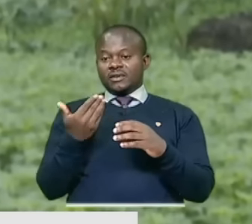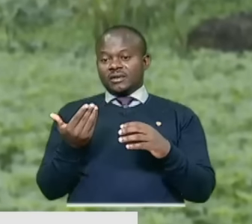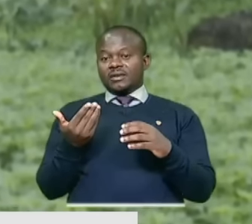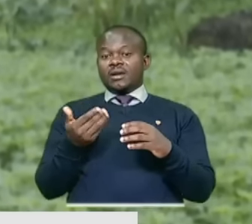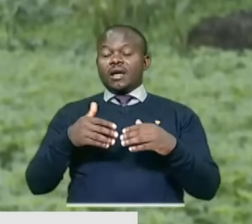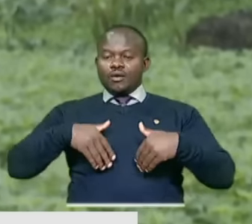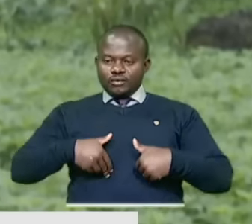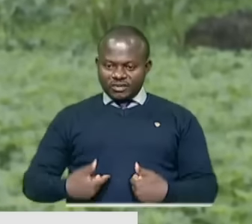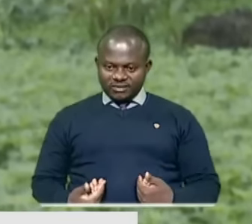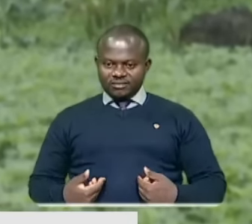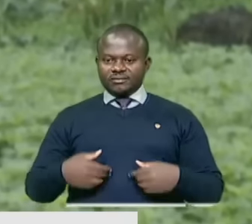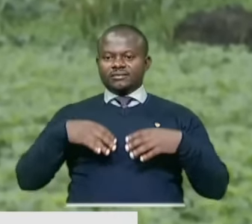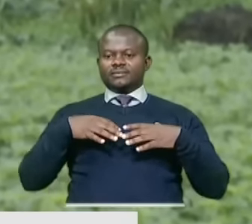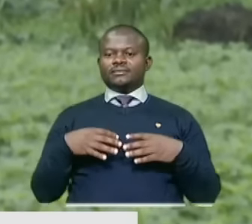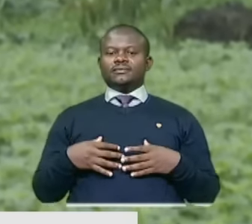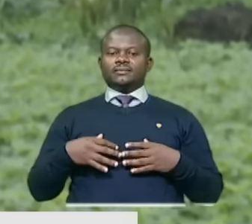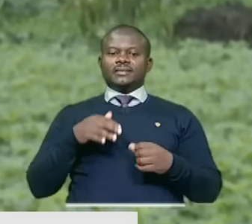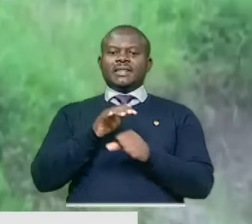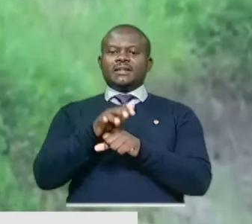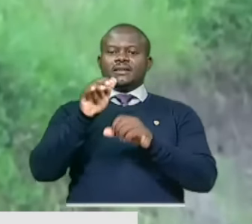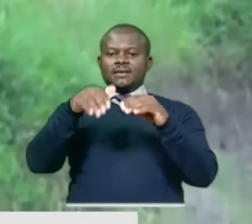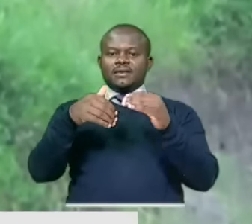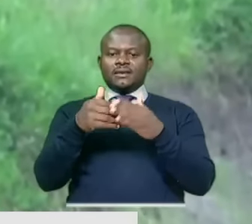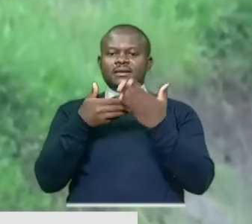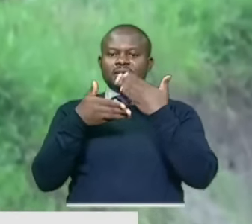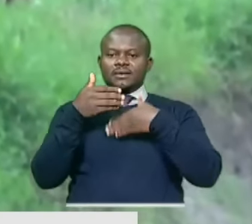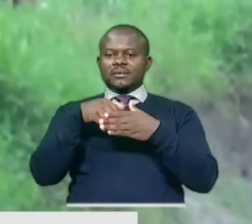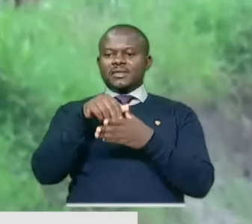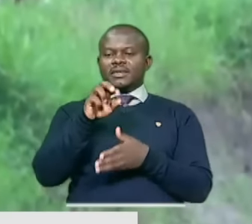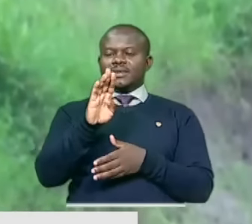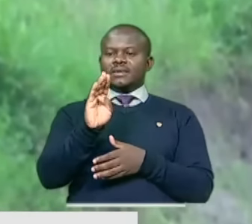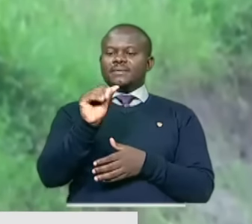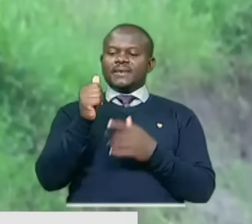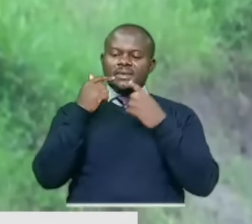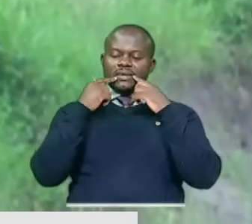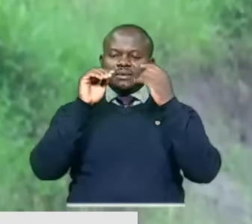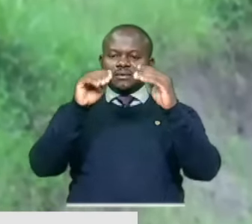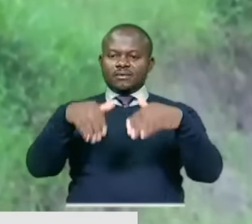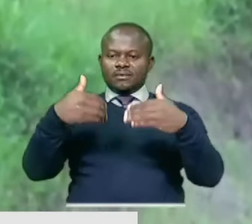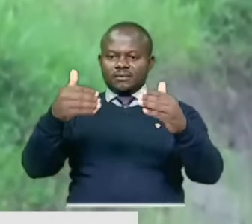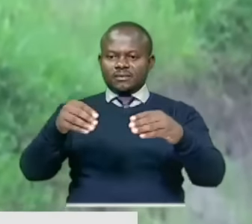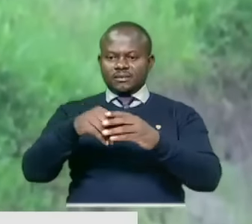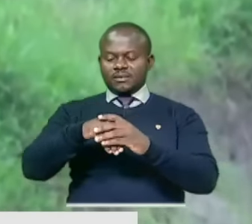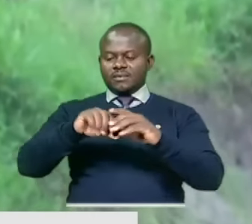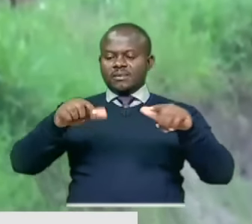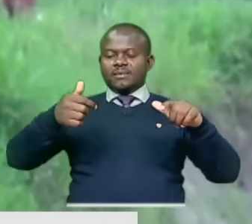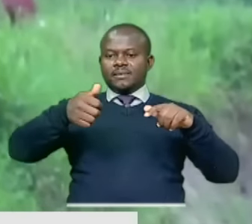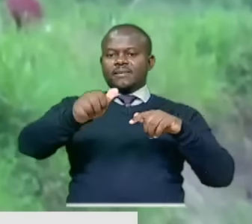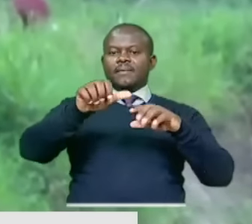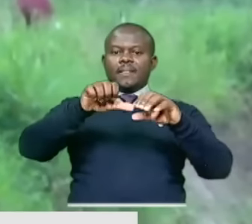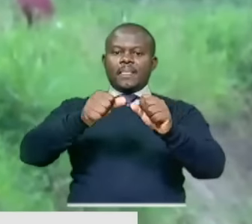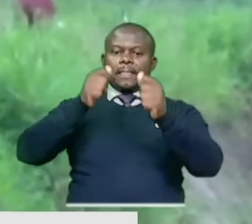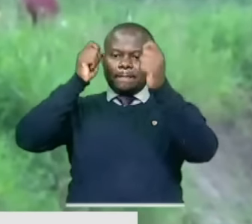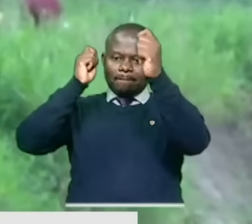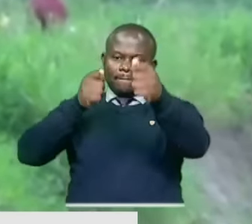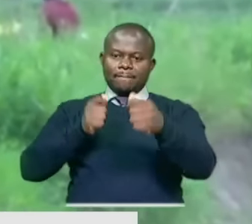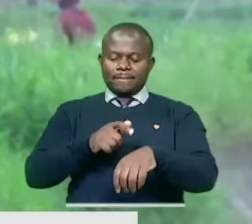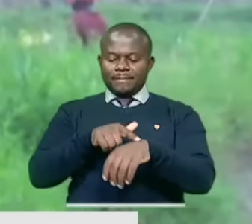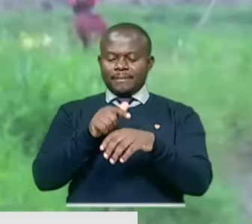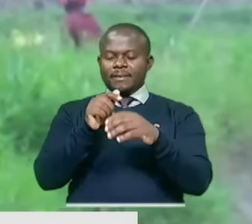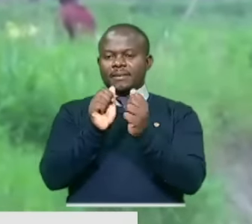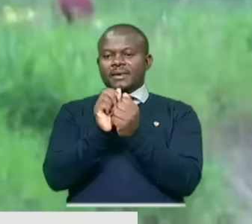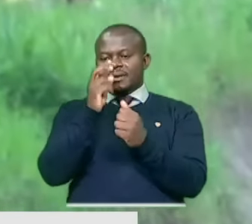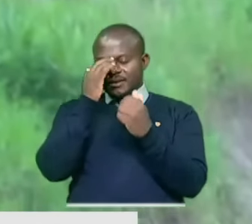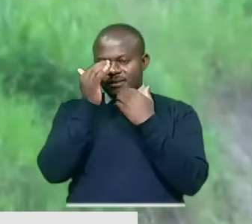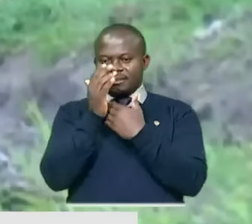ni huruhukira Abenshi muri abahinzi baganiriye na Arabie bavuga ko umuhinzi uhinga mu murima we afata isuka hagati ya saa 12 na